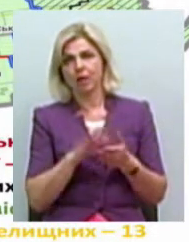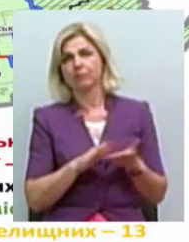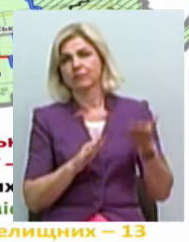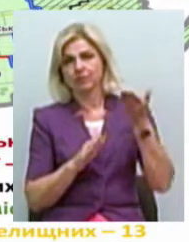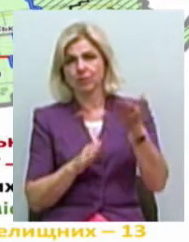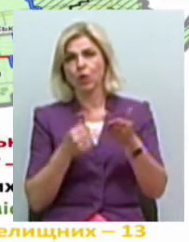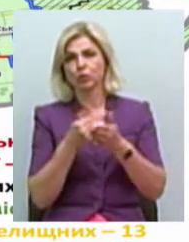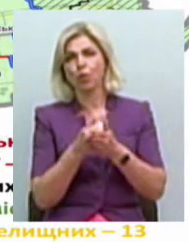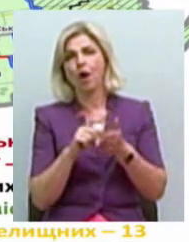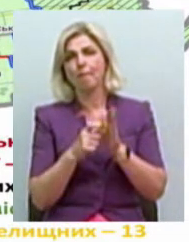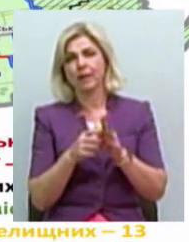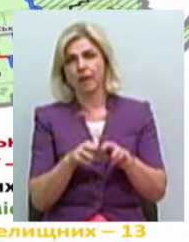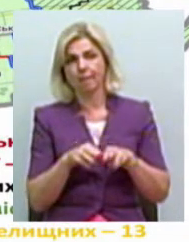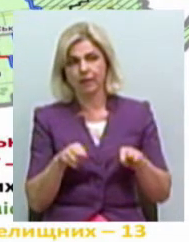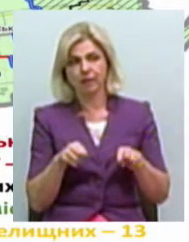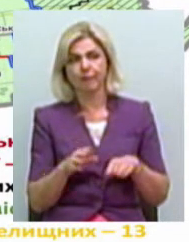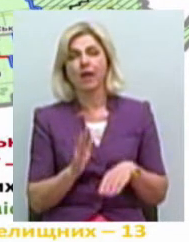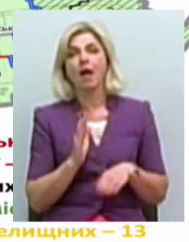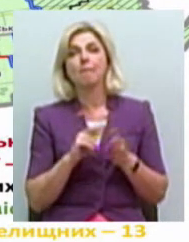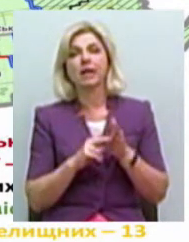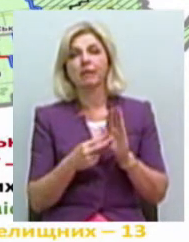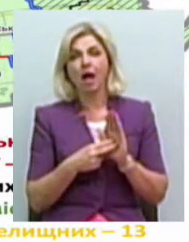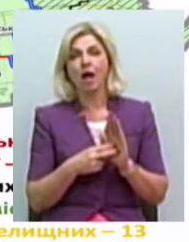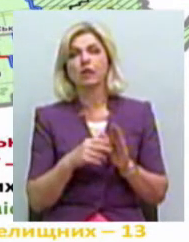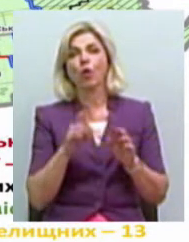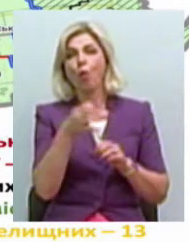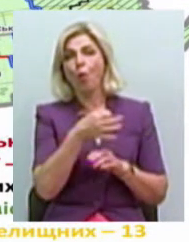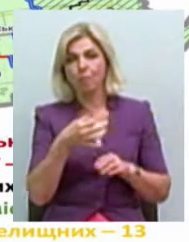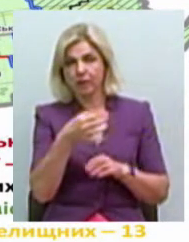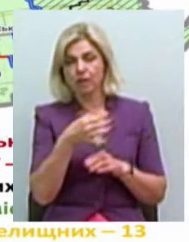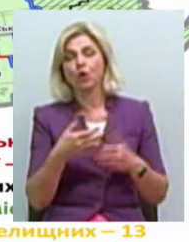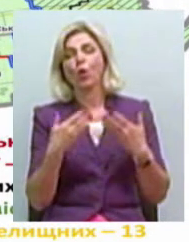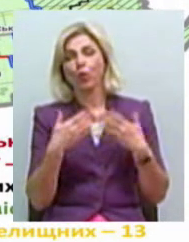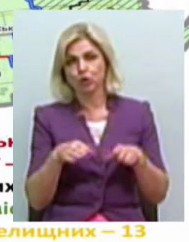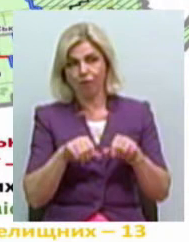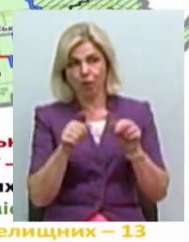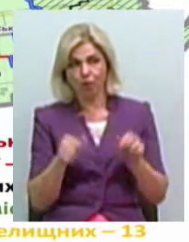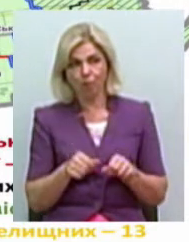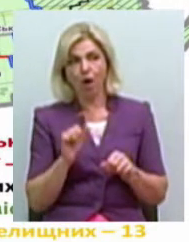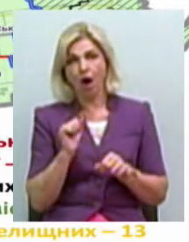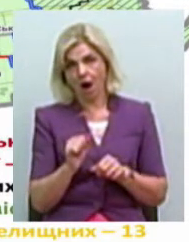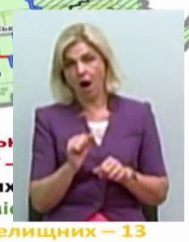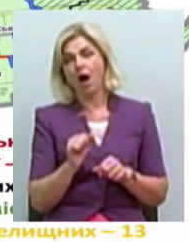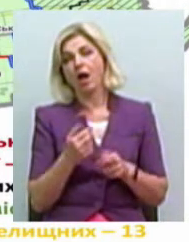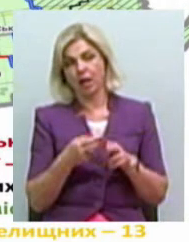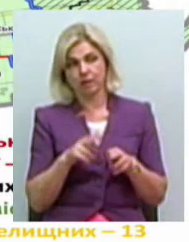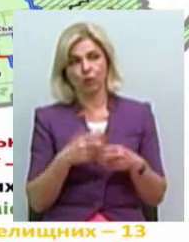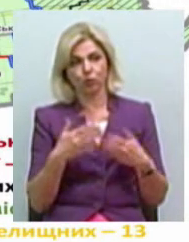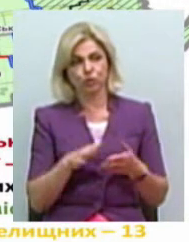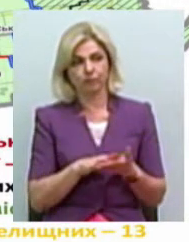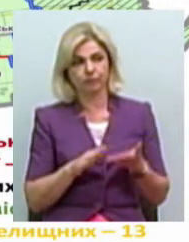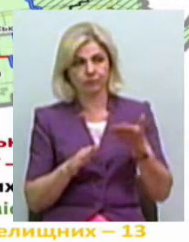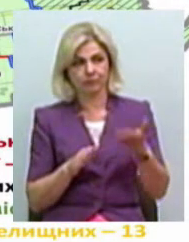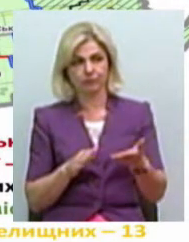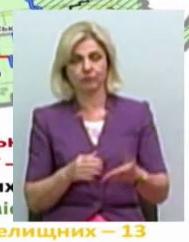міністрів. Перспективний план у нас в області ще формується, а Мінрегіонбуд вже запропонував ось це. Як пов'язані ці документи, проєкти?